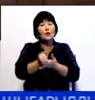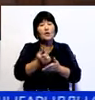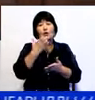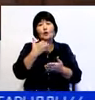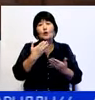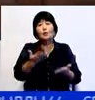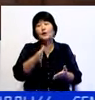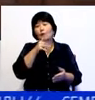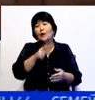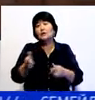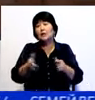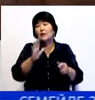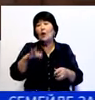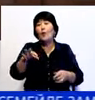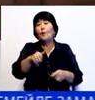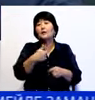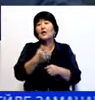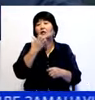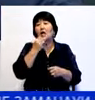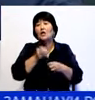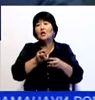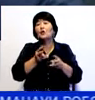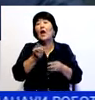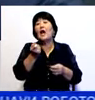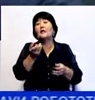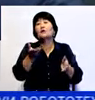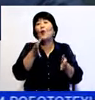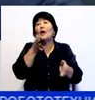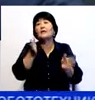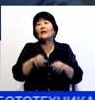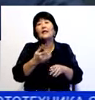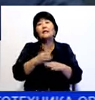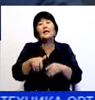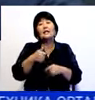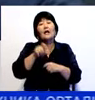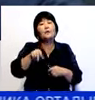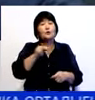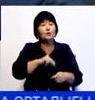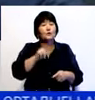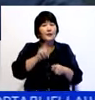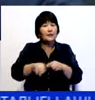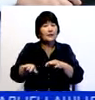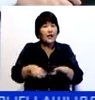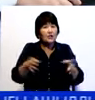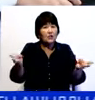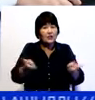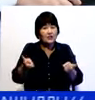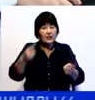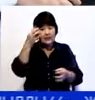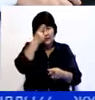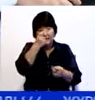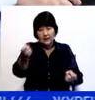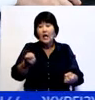маусымына дайын болуы керек. Облыс әкімі жылыту маусымына аз ғана уақыт қалған, сала басшылары жұмысты ширату қажет екен қаперге